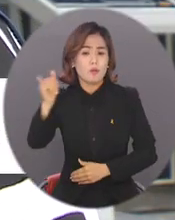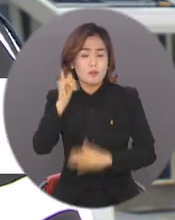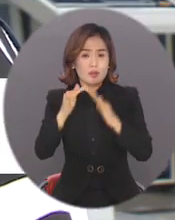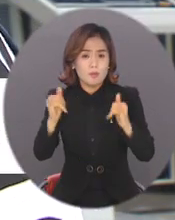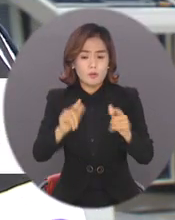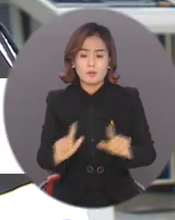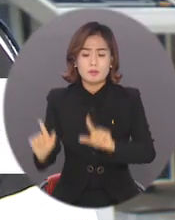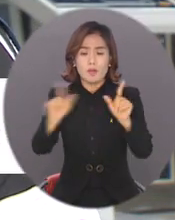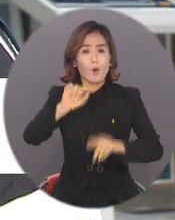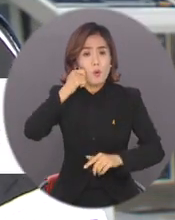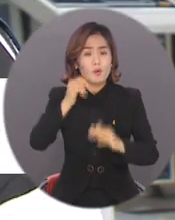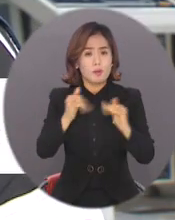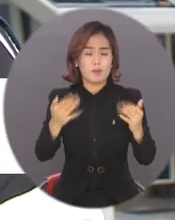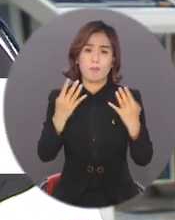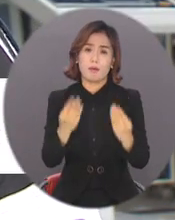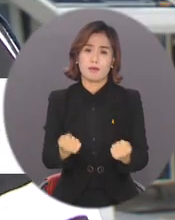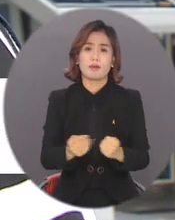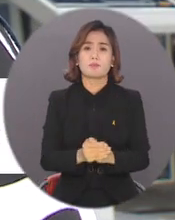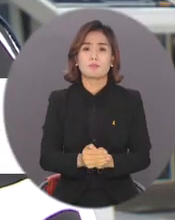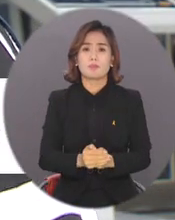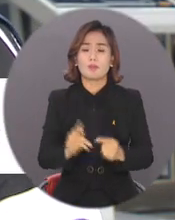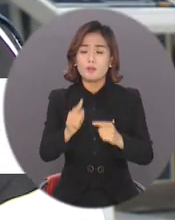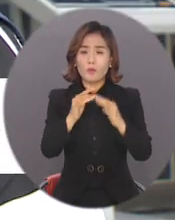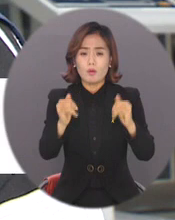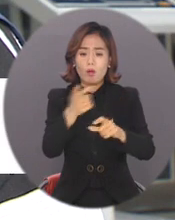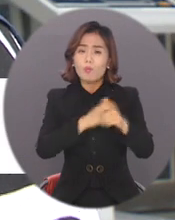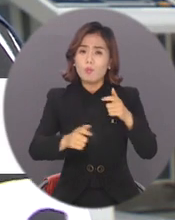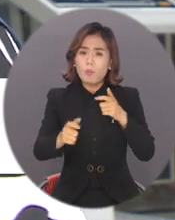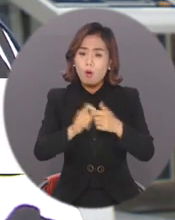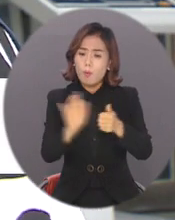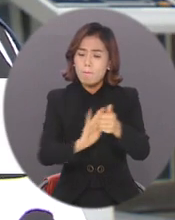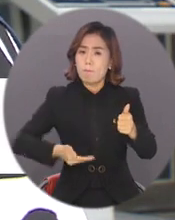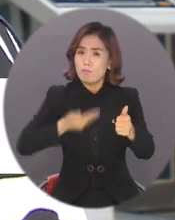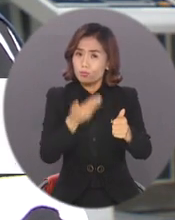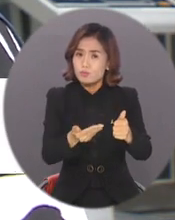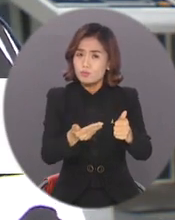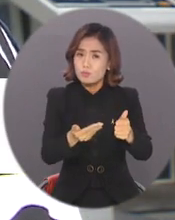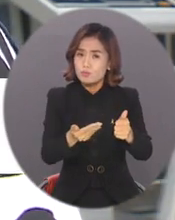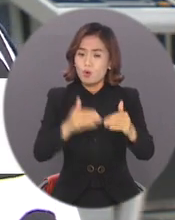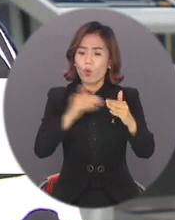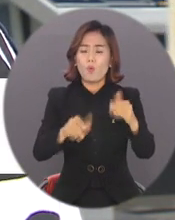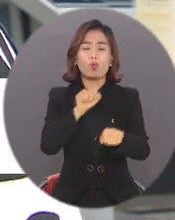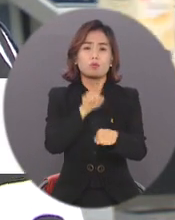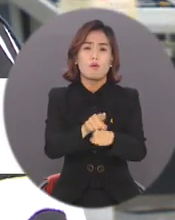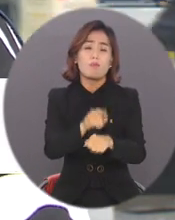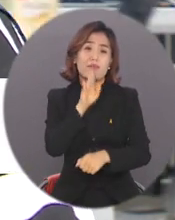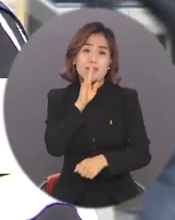중에 생활이 어렵고 이러신 분들도 되게 많잖아요. 그런 분들한테 조금이라도 혜택을 주는 게 공공성